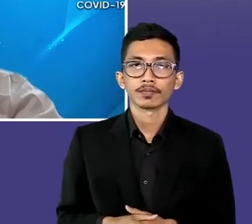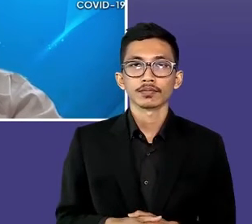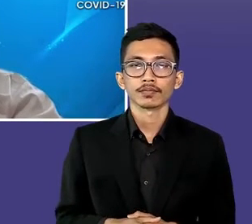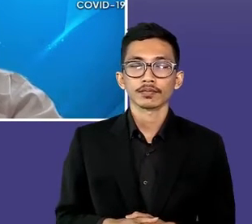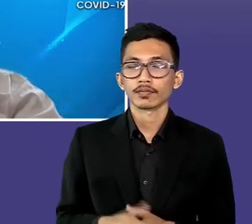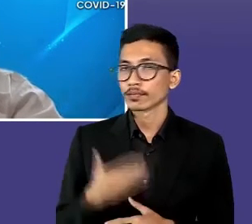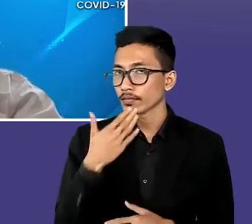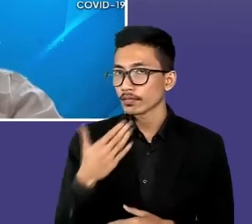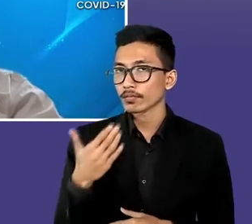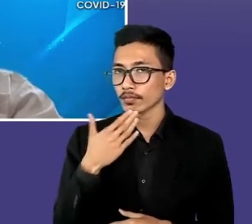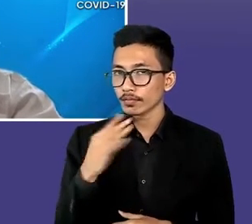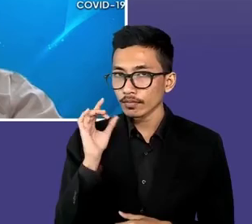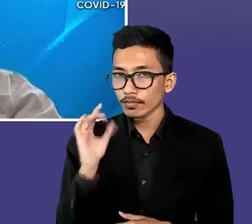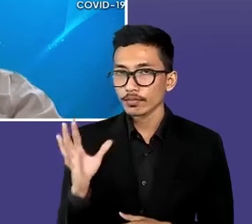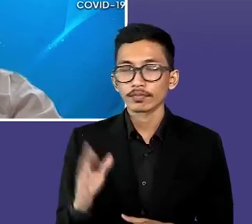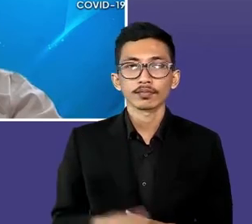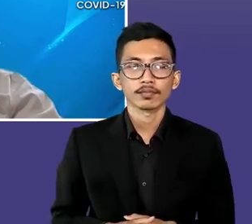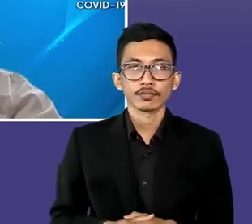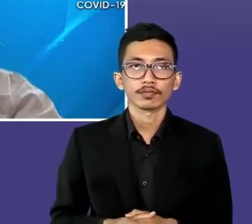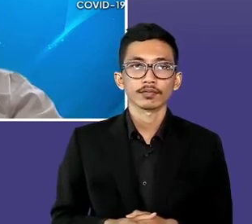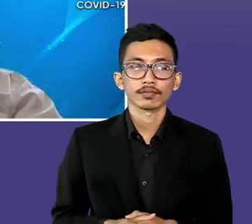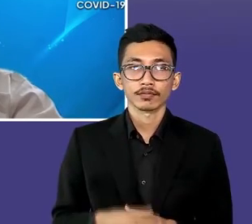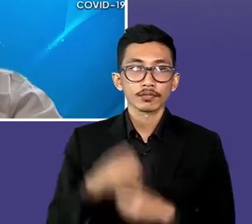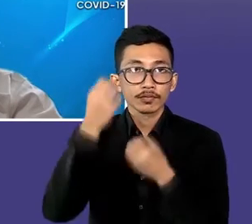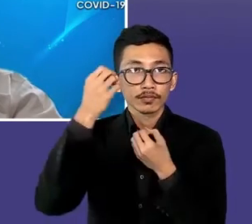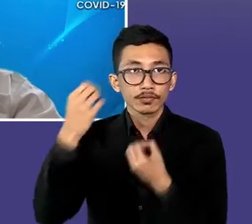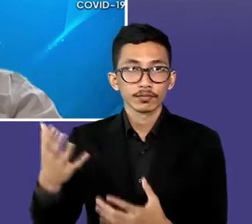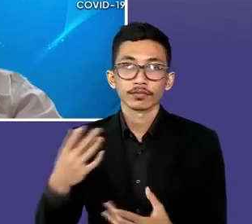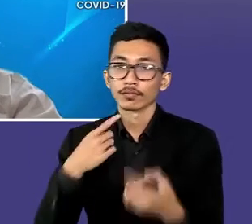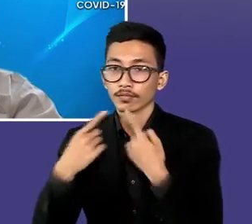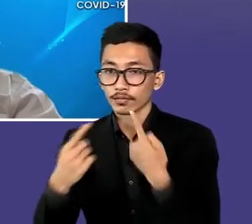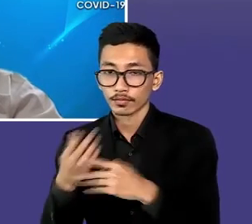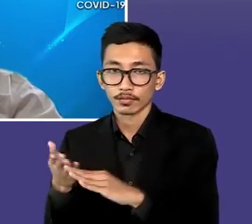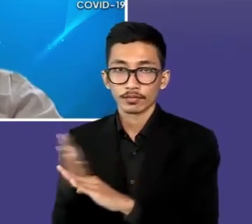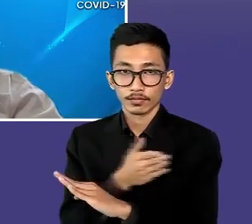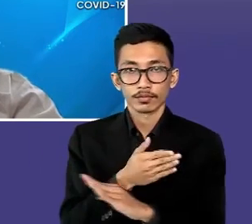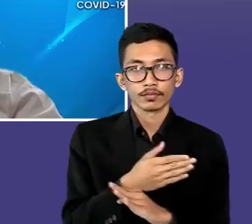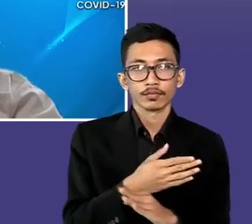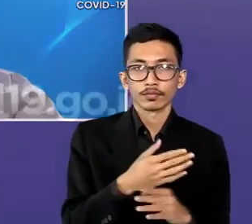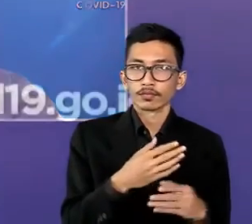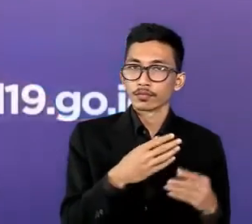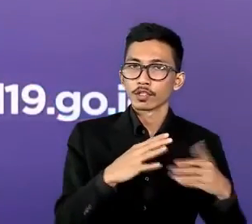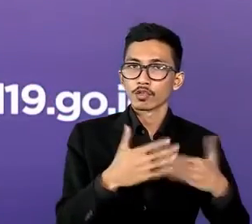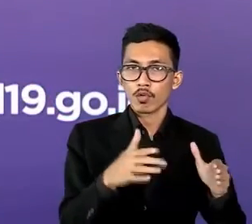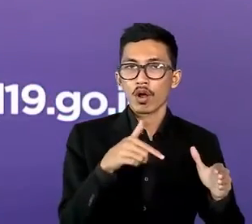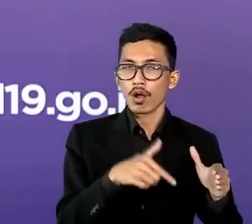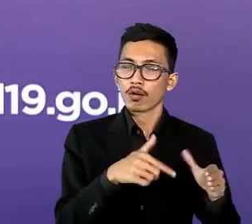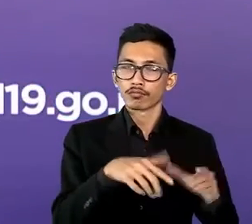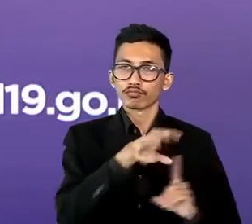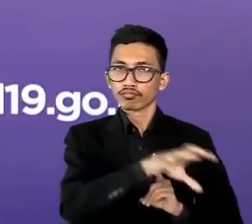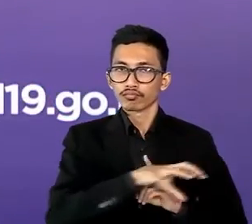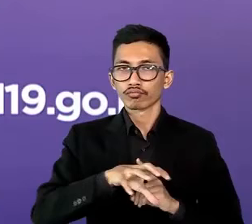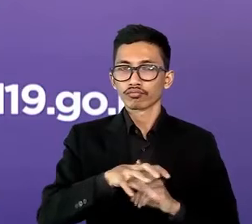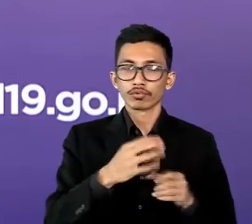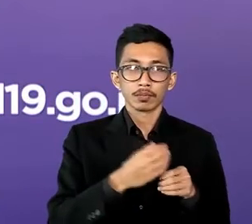siang. Ya, sebagai informasi, sebelum kita mulai perbincangan, kondisi di studio telah disanitasi, mikrofon yang kami gunakan